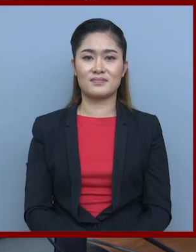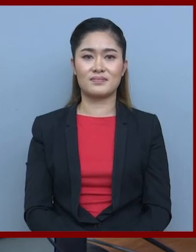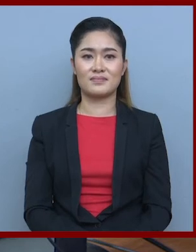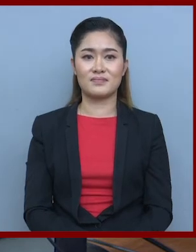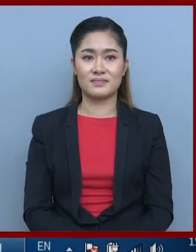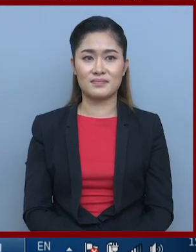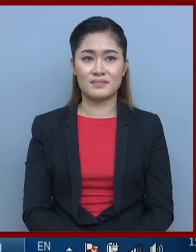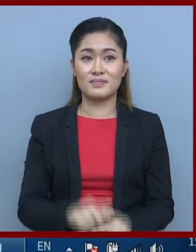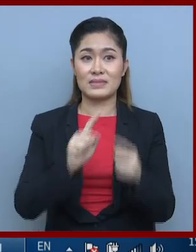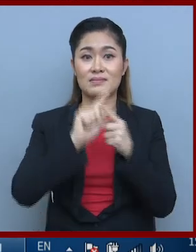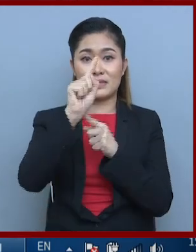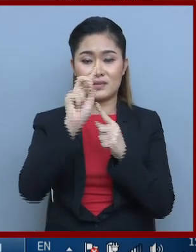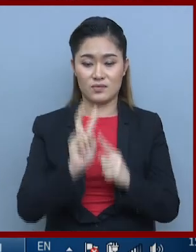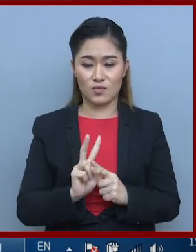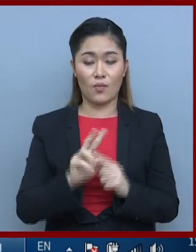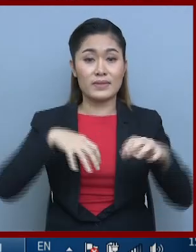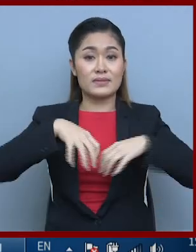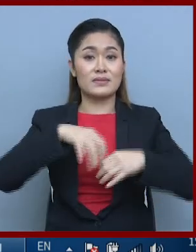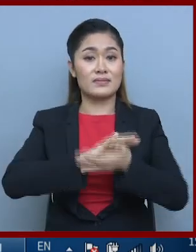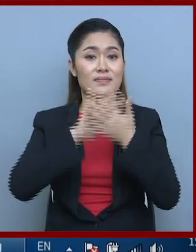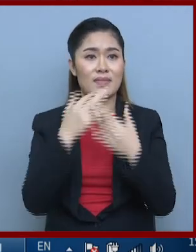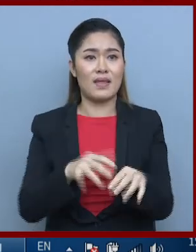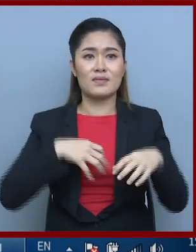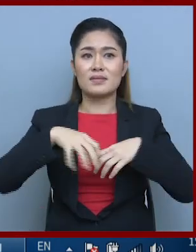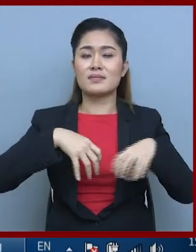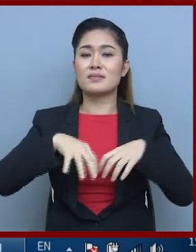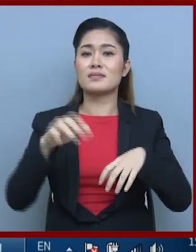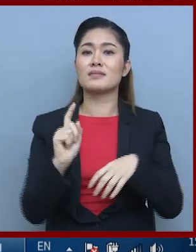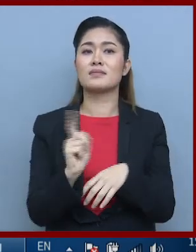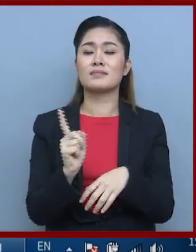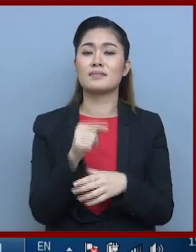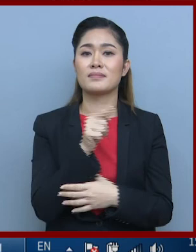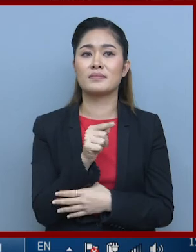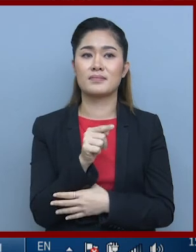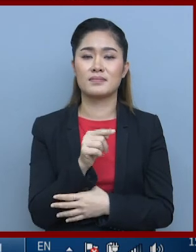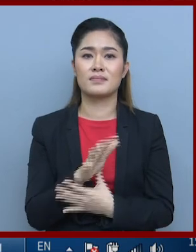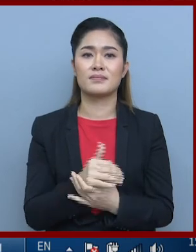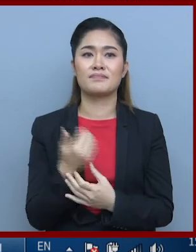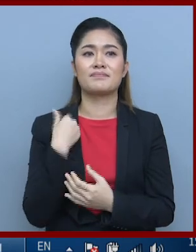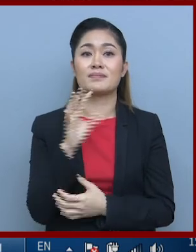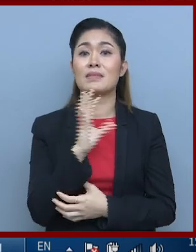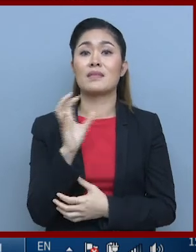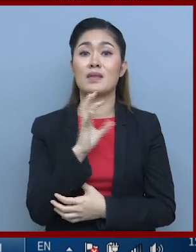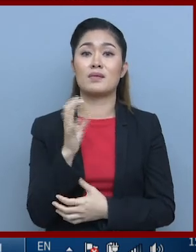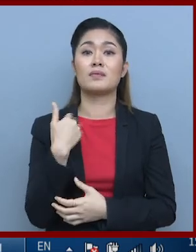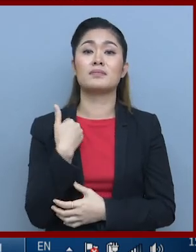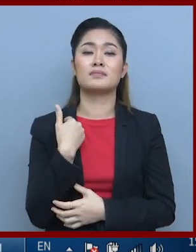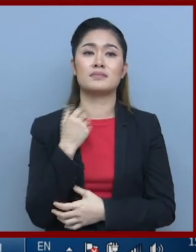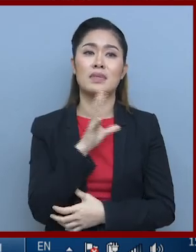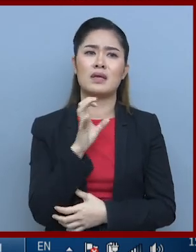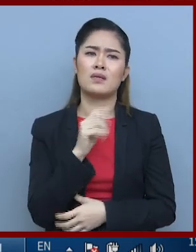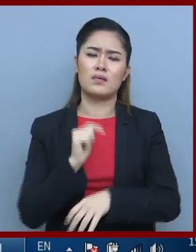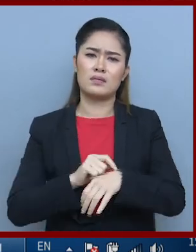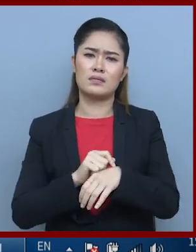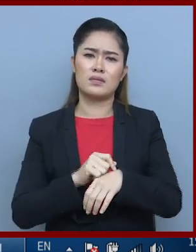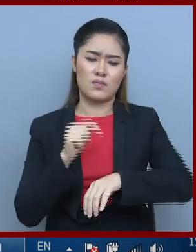เมื่อเรานำไทม์เมอร์1ไทม์เมอร์2มาวางแล้วไทม์เมอร์1เราเซตอินเทอร์วัลเป็นอะไร500อินเทอร์วัลนี่ก็คือ